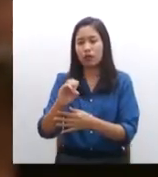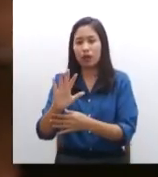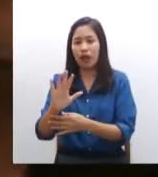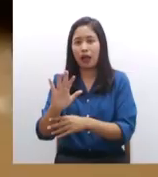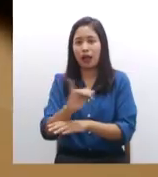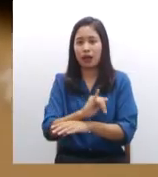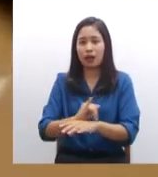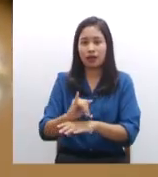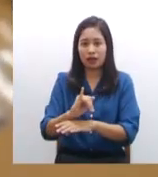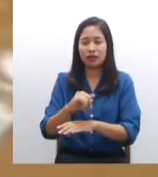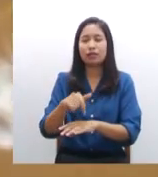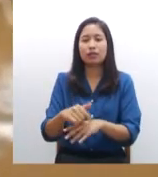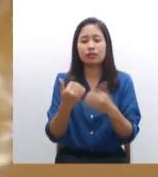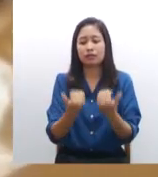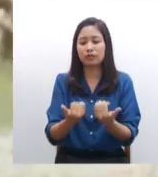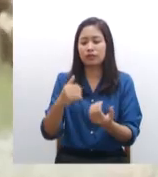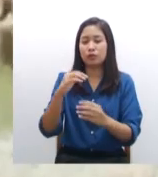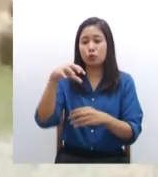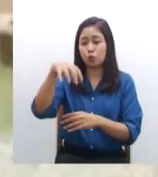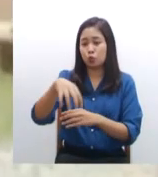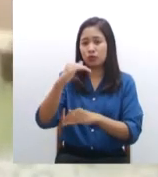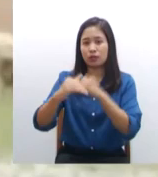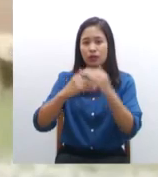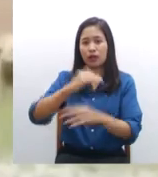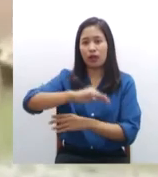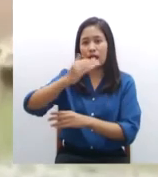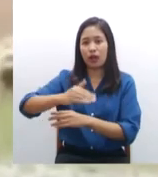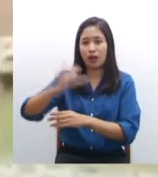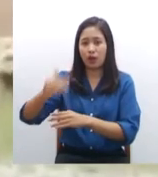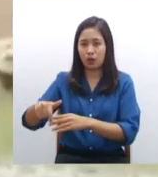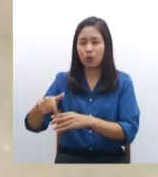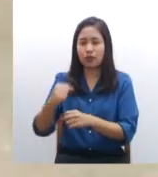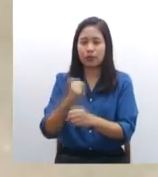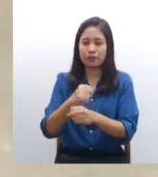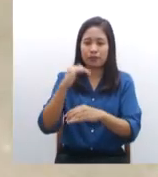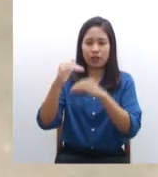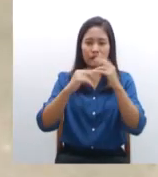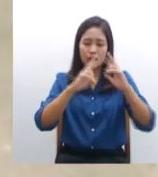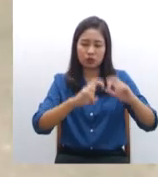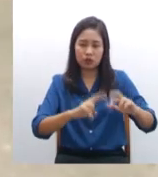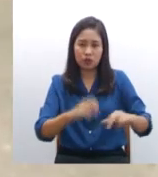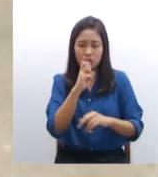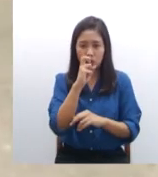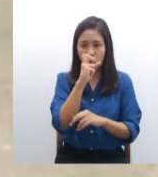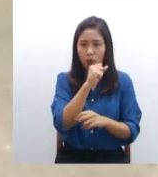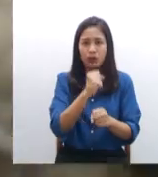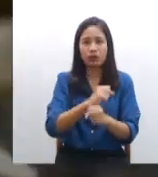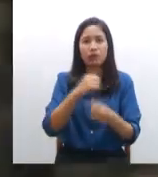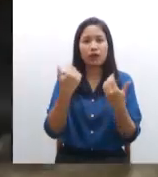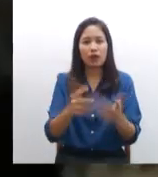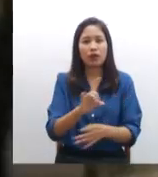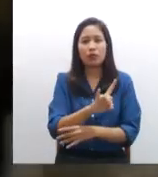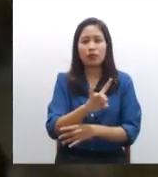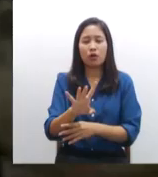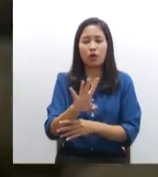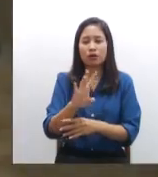ยศูนย์ศึกษาการพัฒนาเขาหินซ้อนแห่งนี้ได้ทำการศึกษาวิจัยทดลองมาแล้วทั้งสิ้นจำนวน